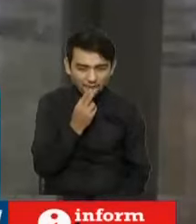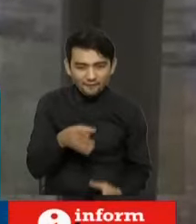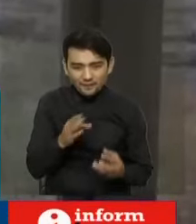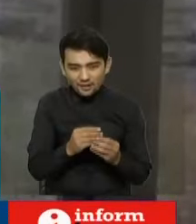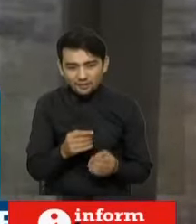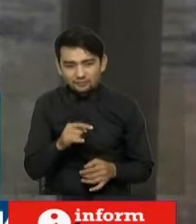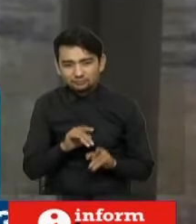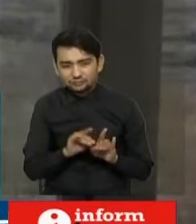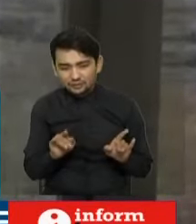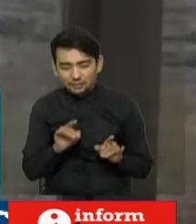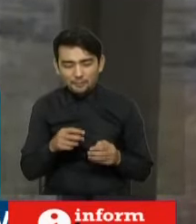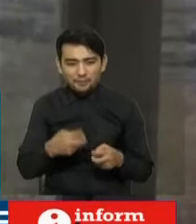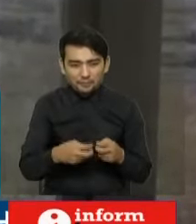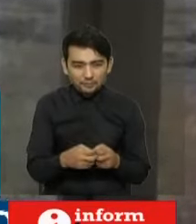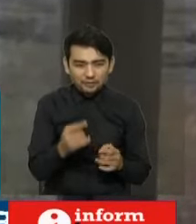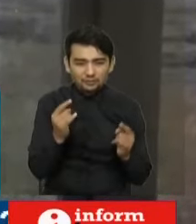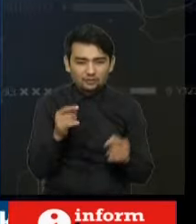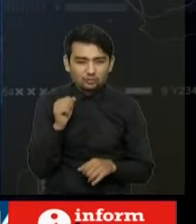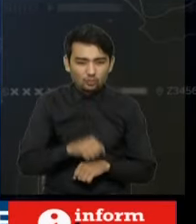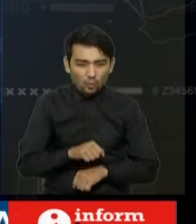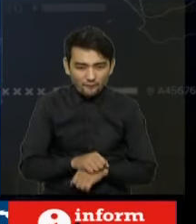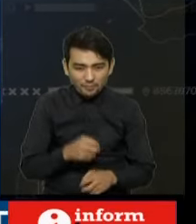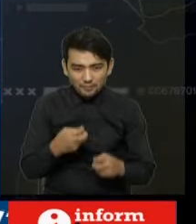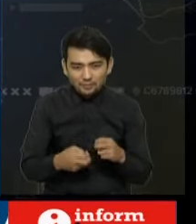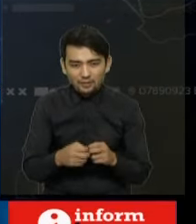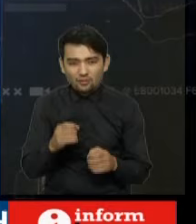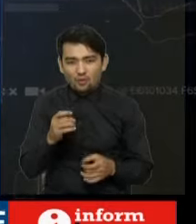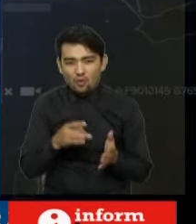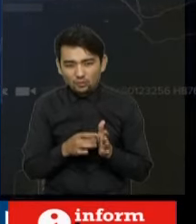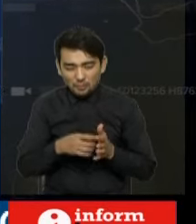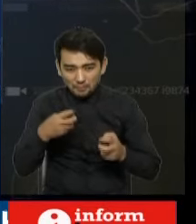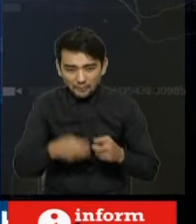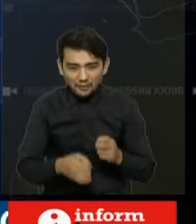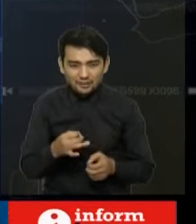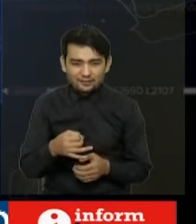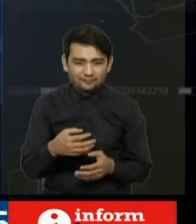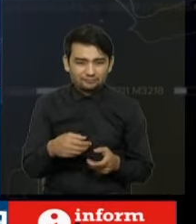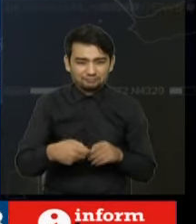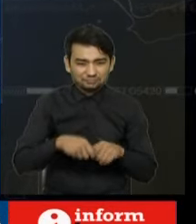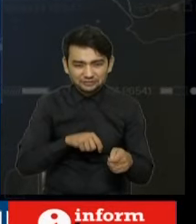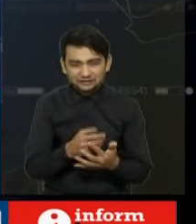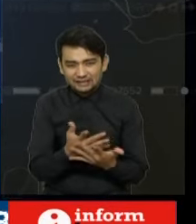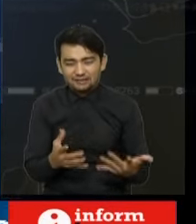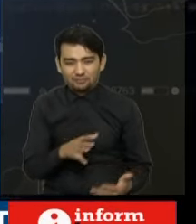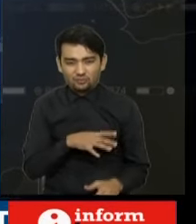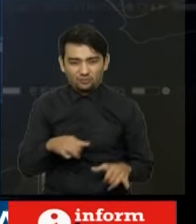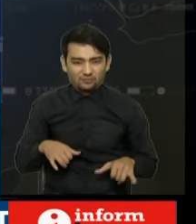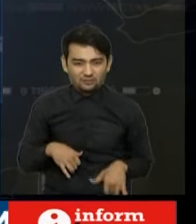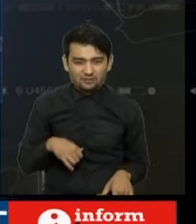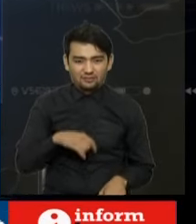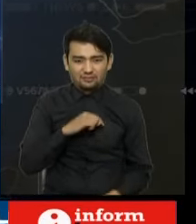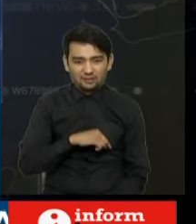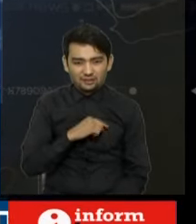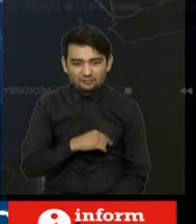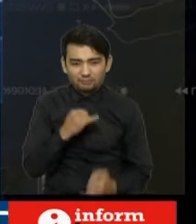скамейки, разбрасывают мусор, царапают достопримечательности. И они, видимо, так пытались себя развлечь, и, скорее всего, у них они